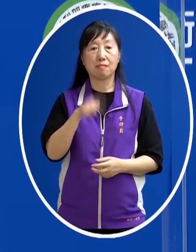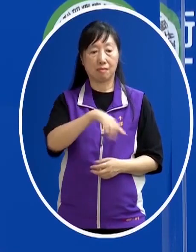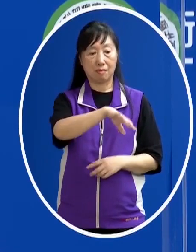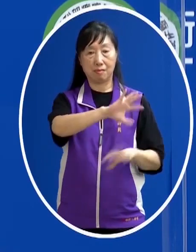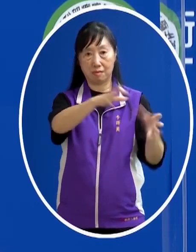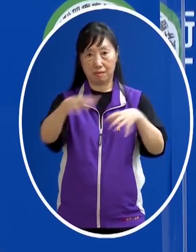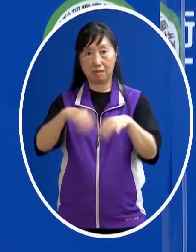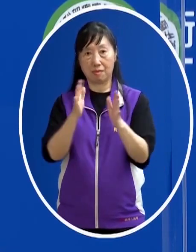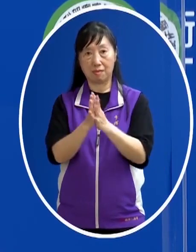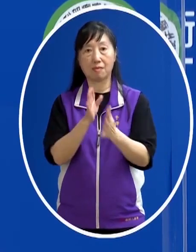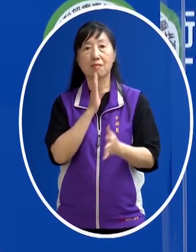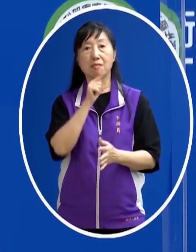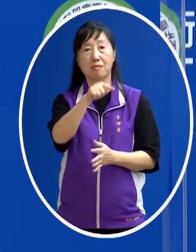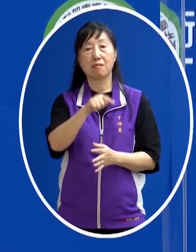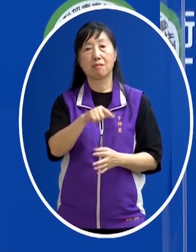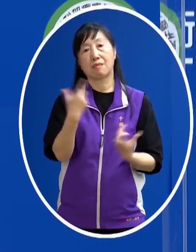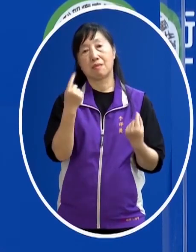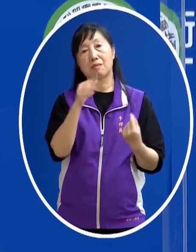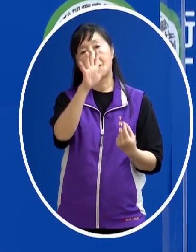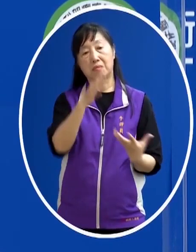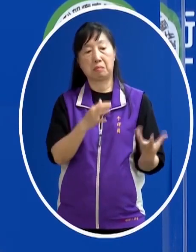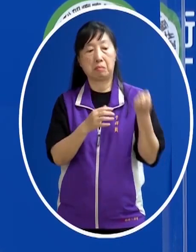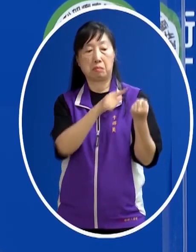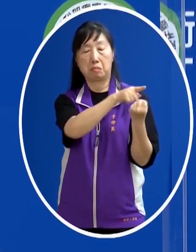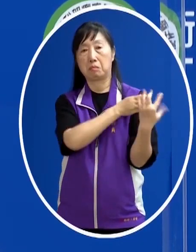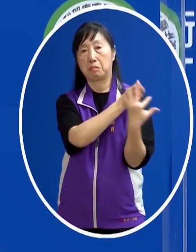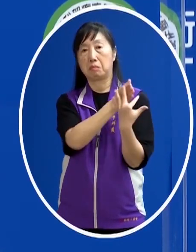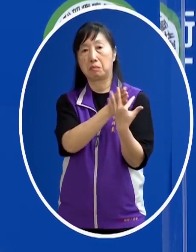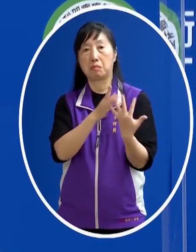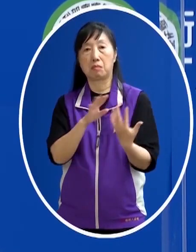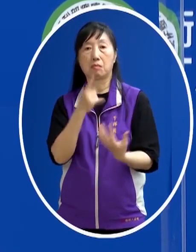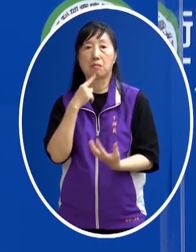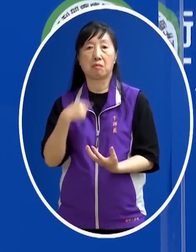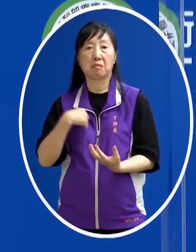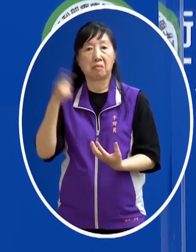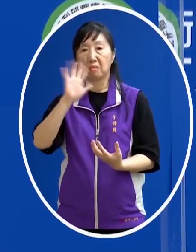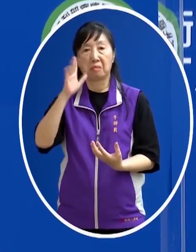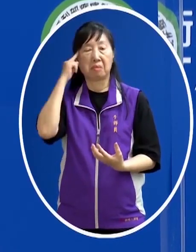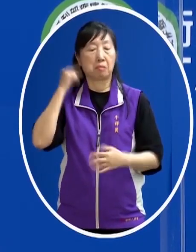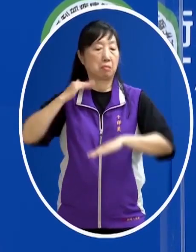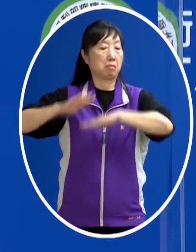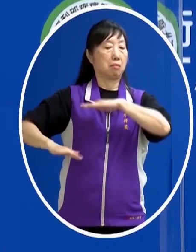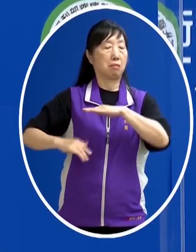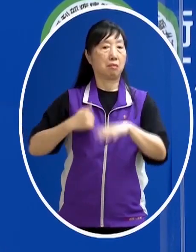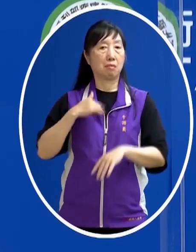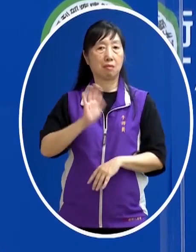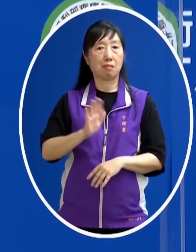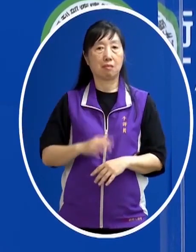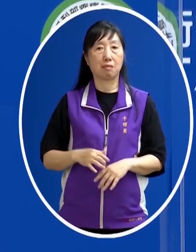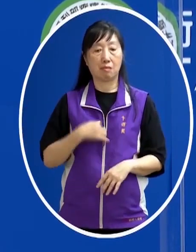还是存有霸权存在，那我们不愿意被矮化，我们愿意